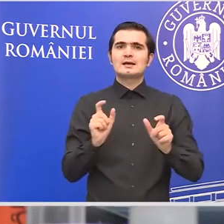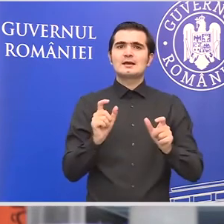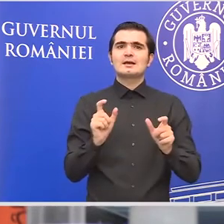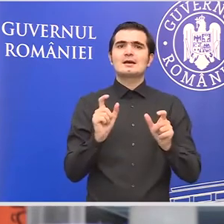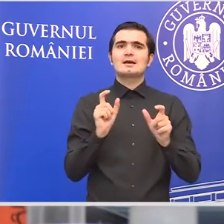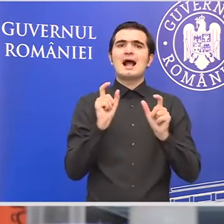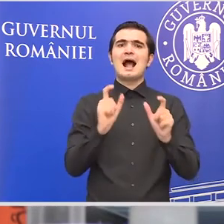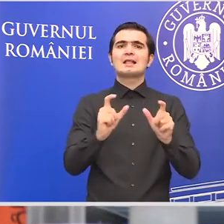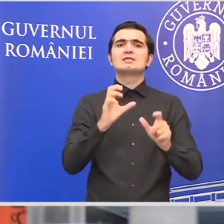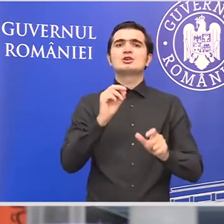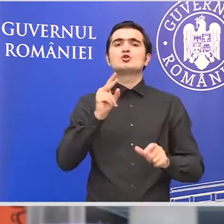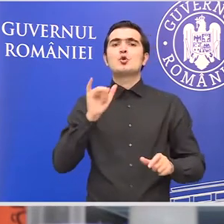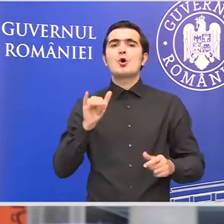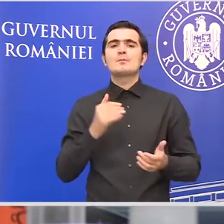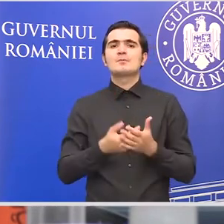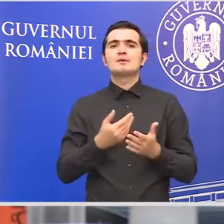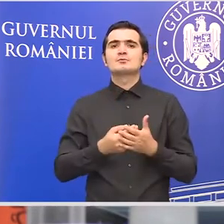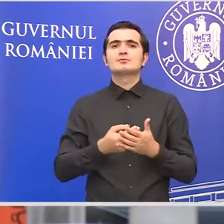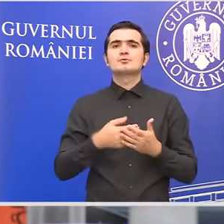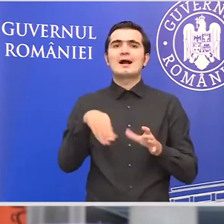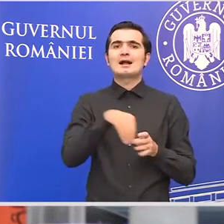detalii dacă este gata?